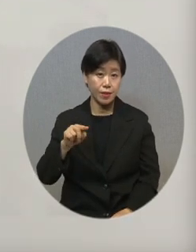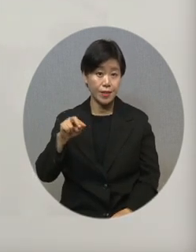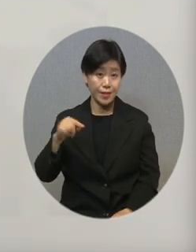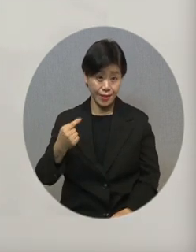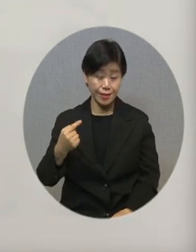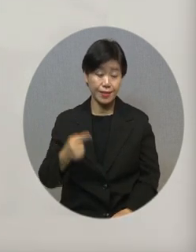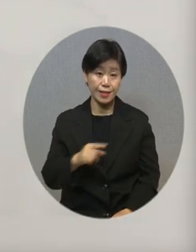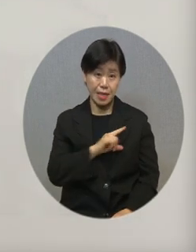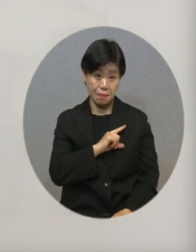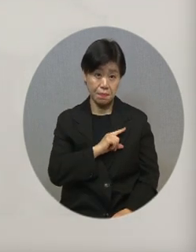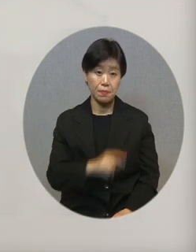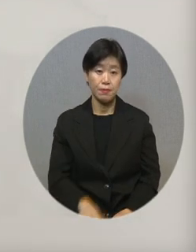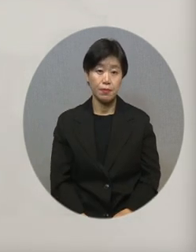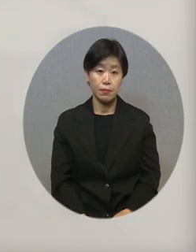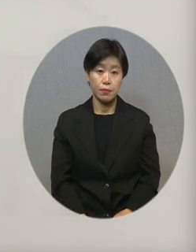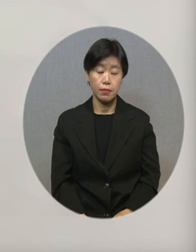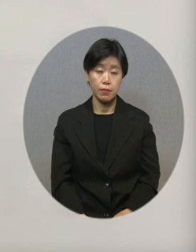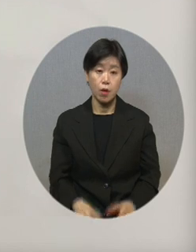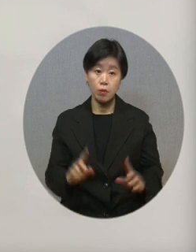하게 된 계기는